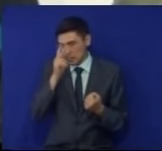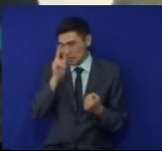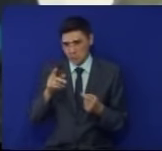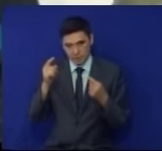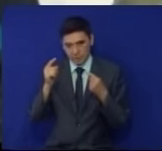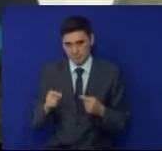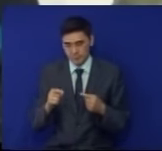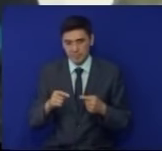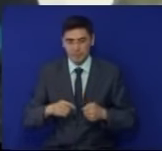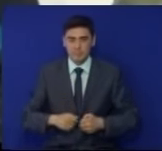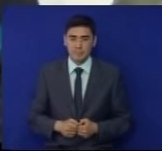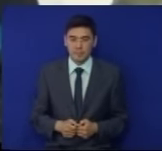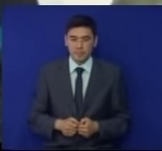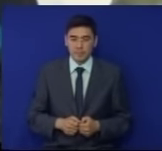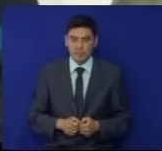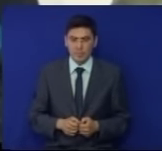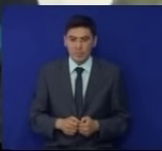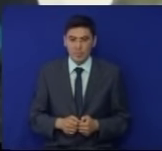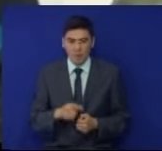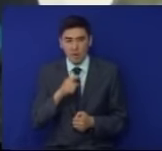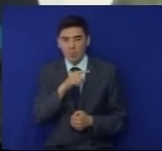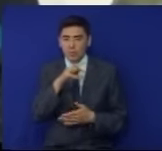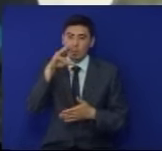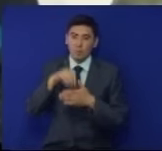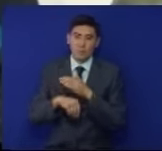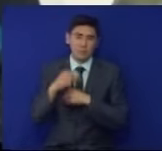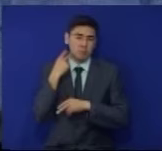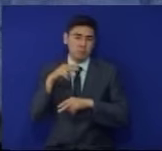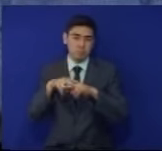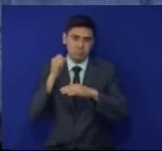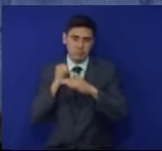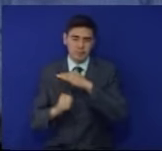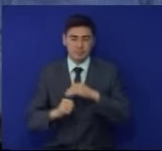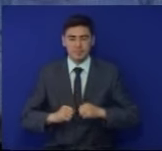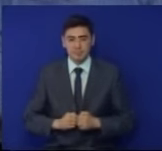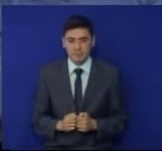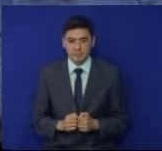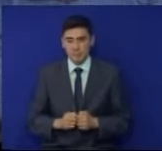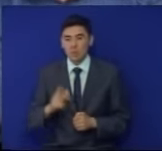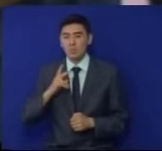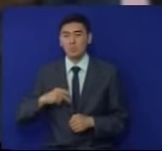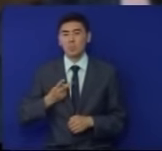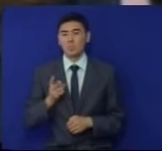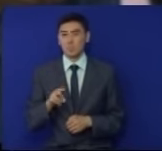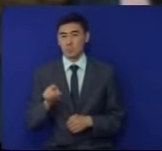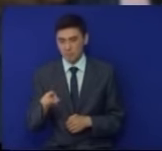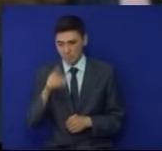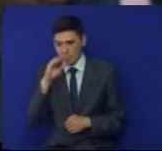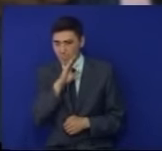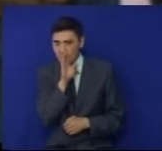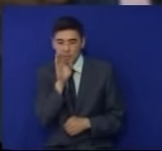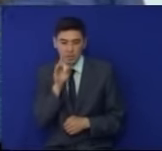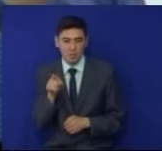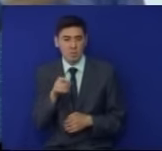3 года, с отбыванием наказания в учреждении уголовной исполнительной системы минимальной безопасности. Родные погибшие девочки остались неудовлетворены решением